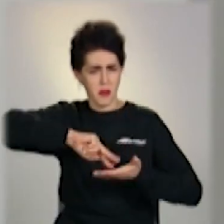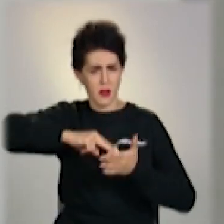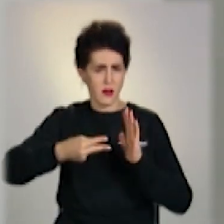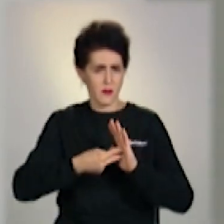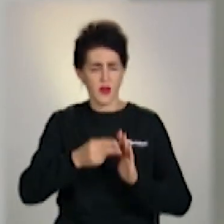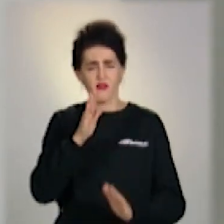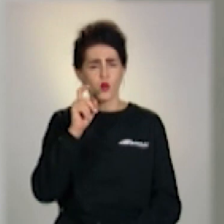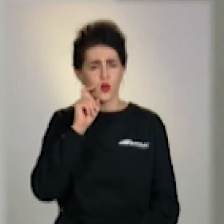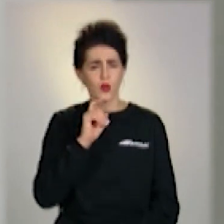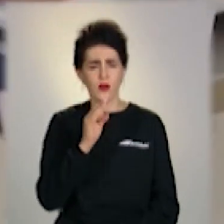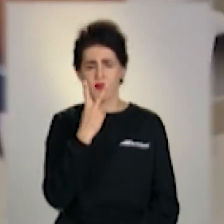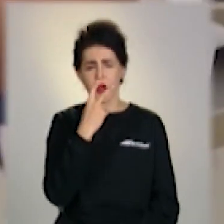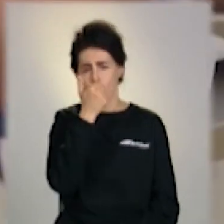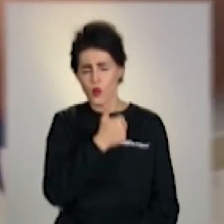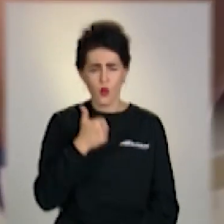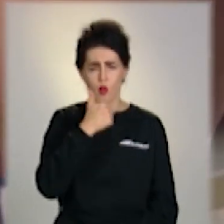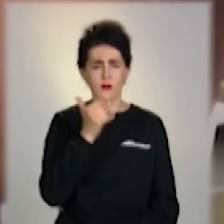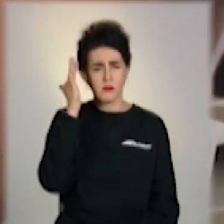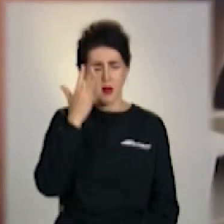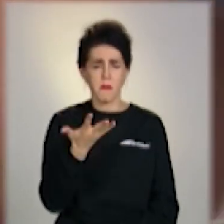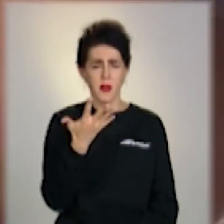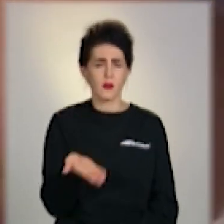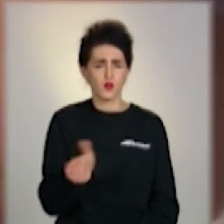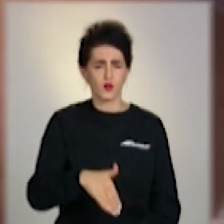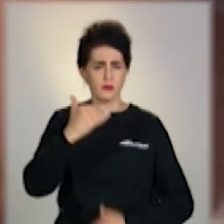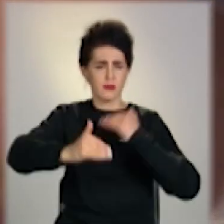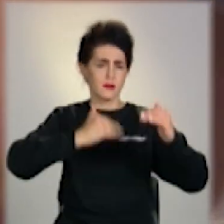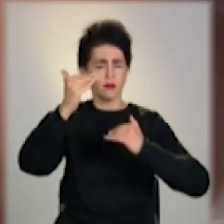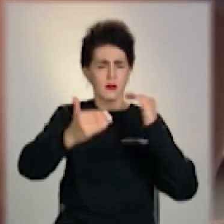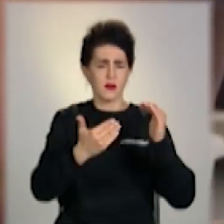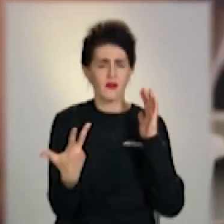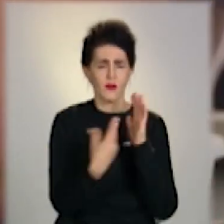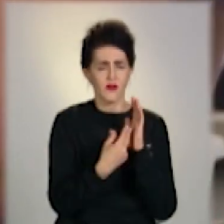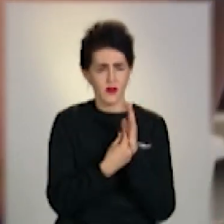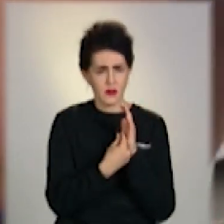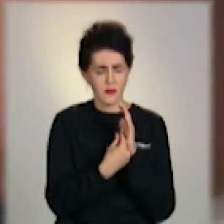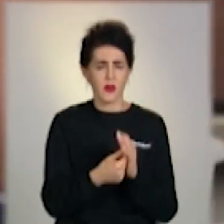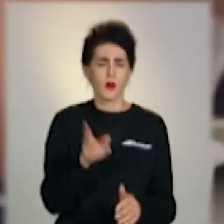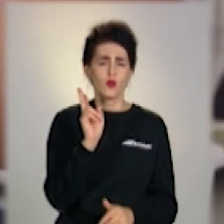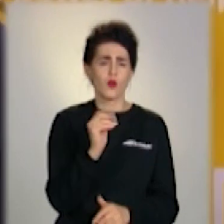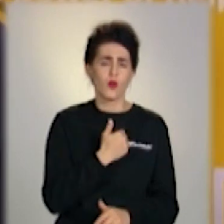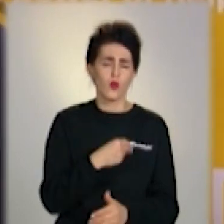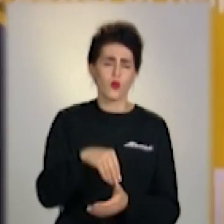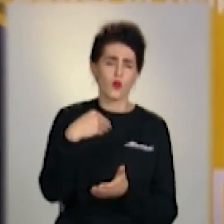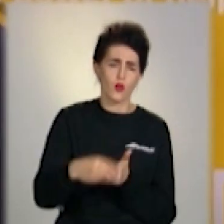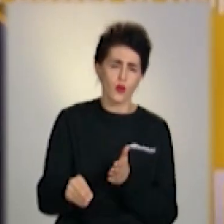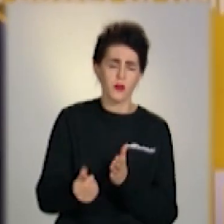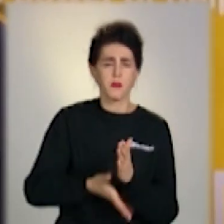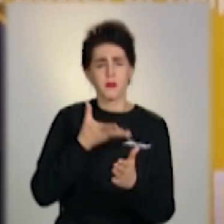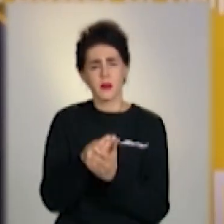Україні протягом 2 років плануються 5 етапів вакцинації. Якщо хтось пропонує за гроші зробити